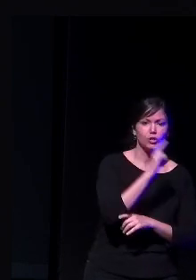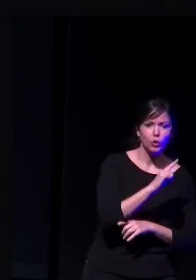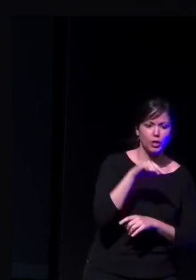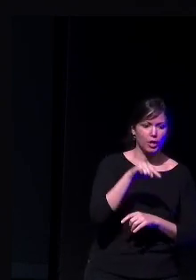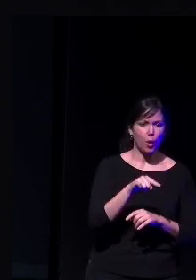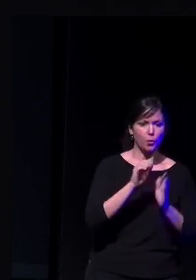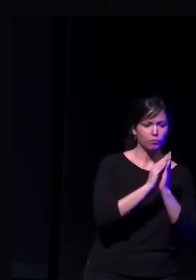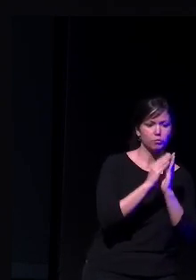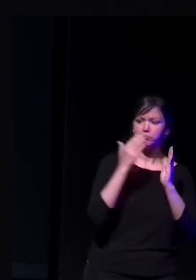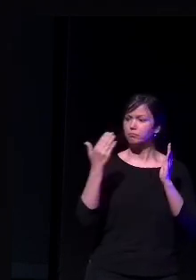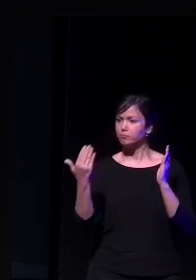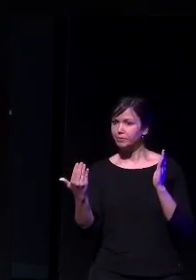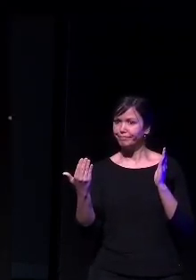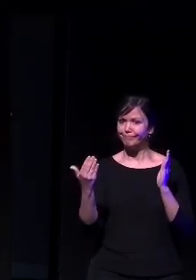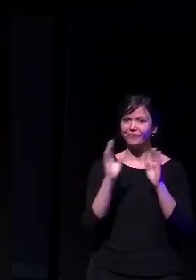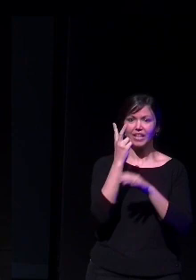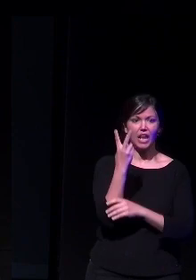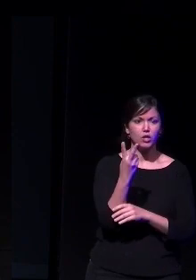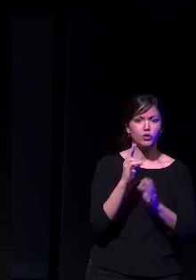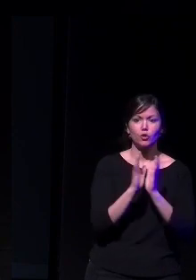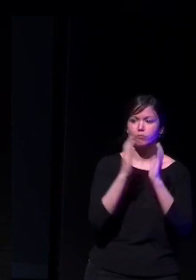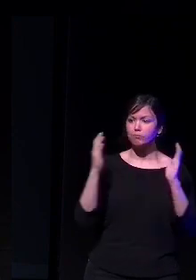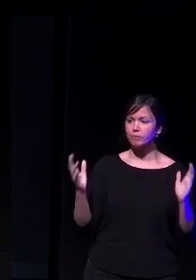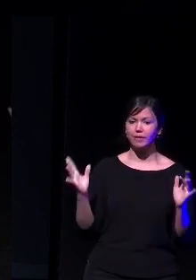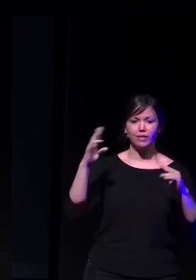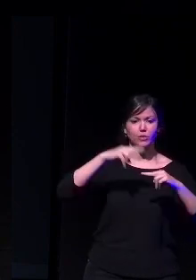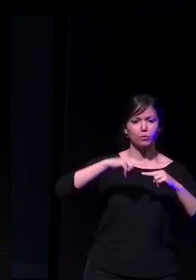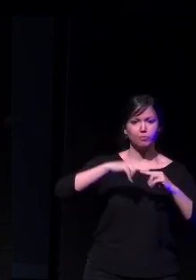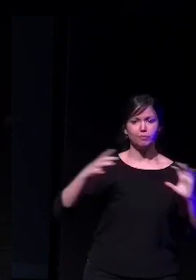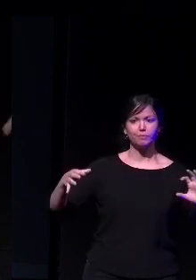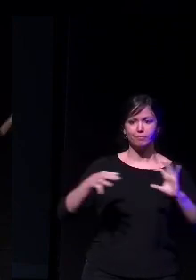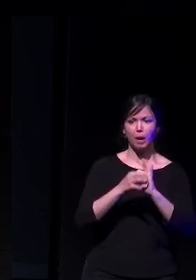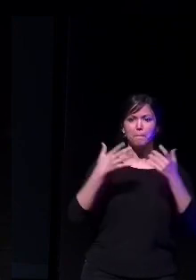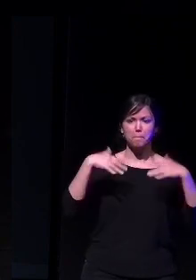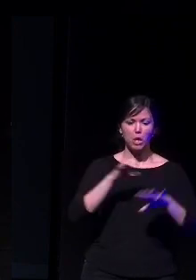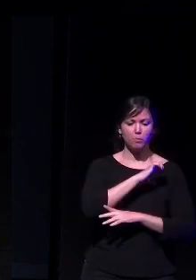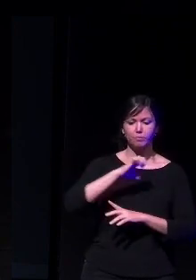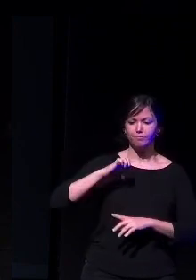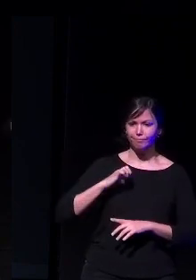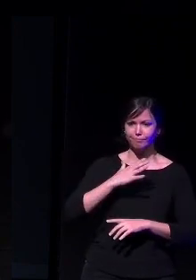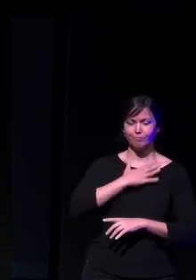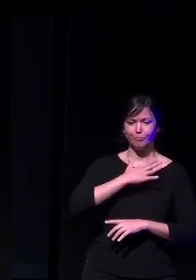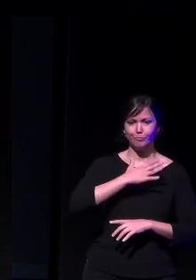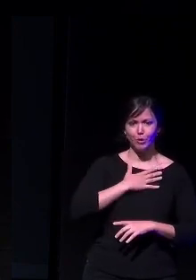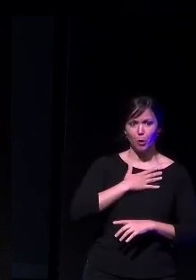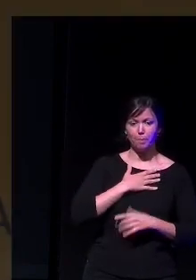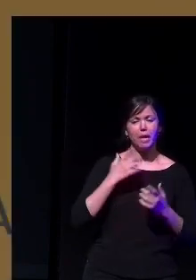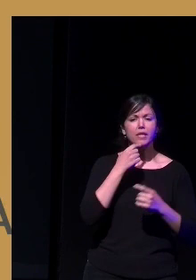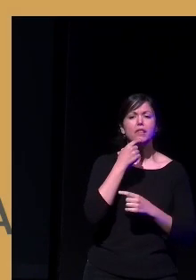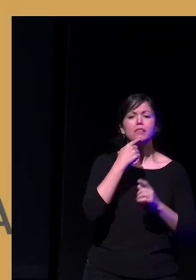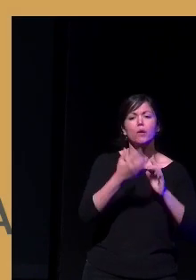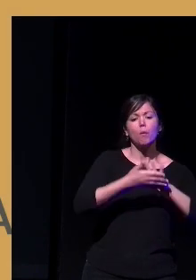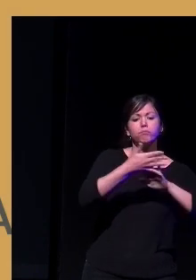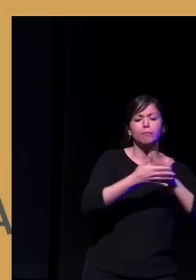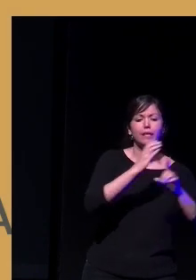amb l'altra, una és reflex de l'altra. Les dues es complementen però alhora tenen personalitat pròpia. Són dues formes que parlen de la multiculturalitat